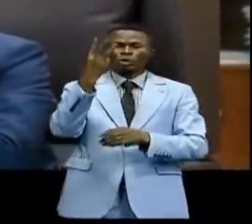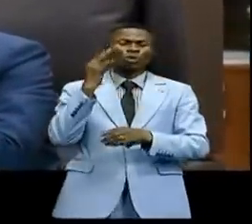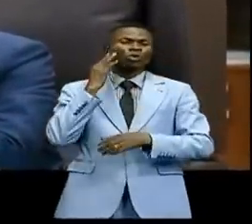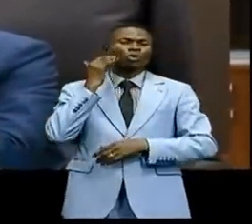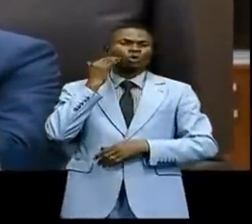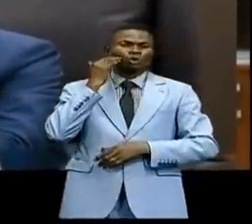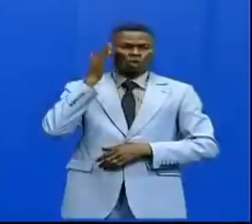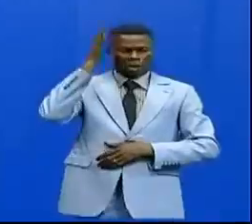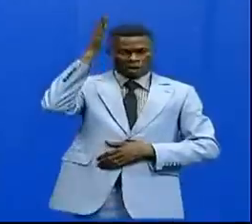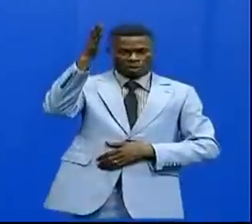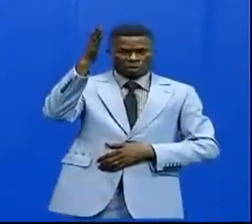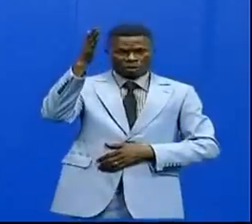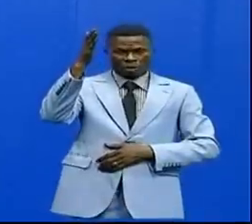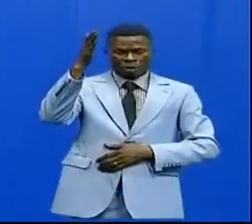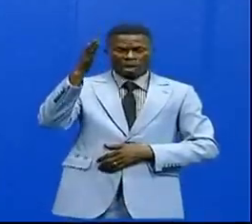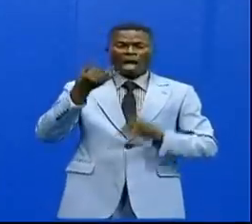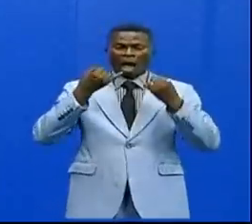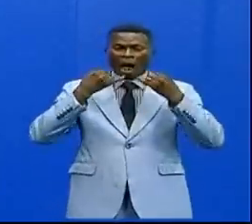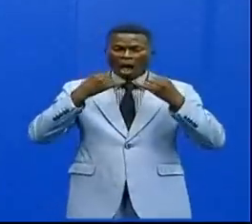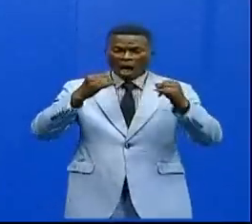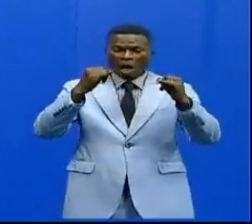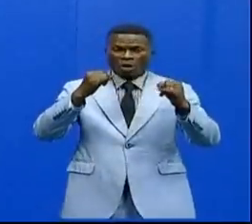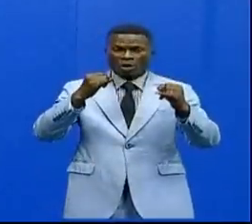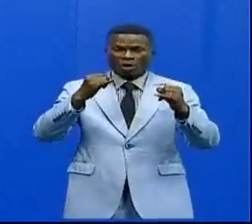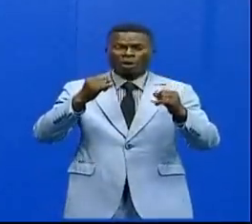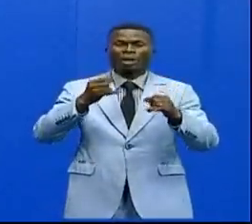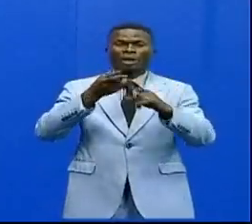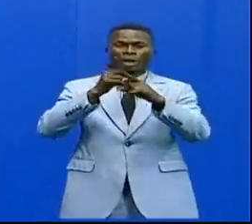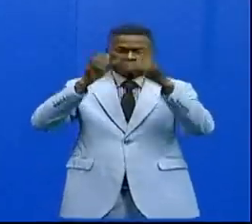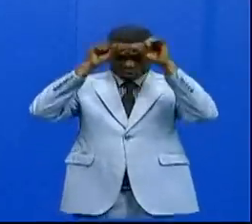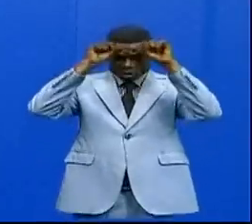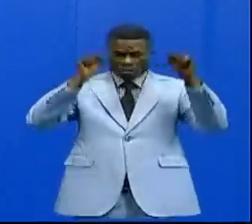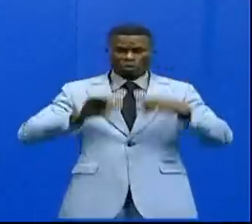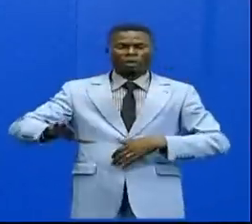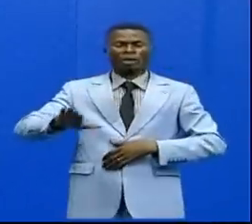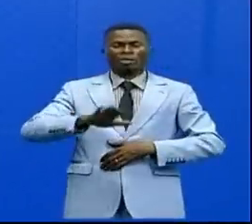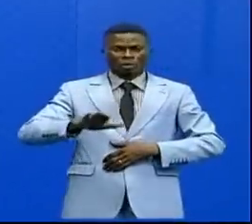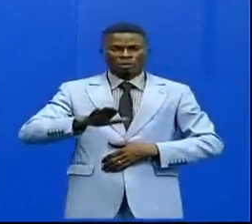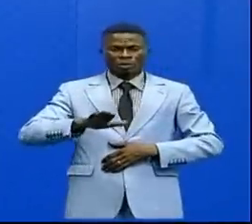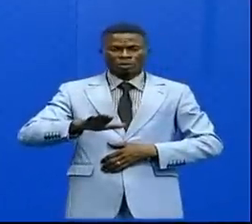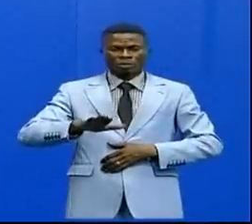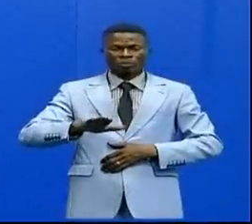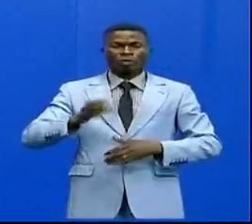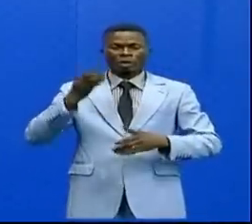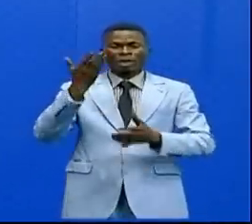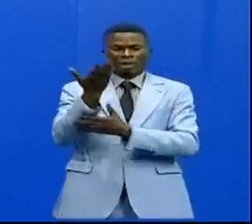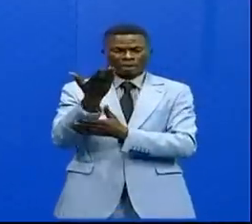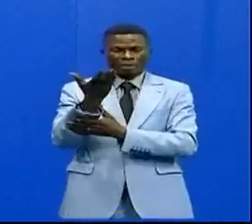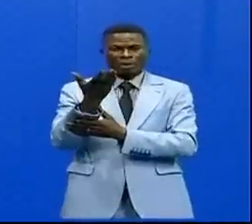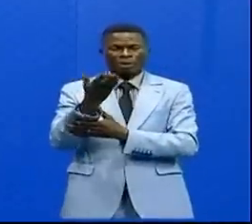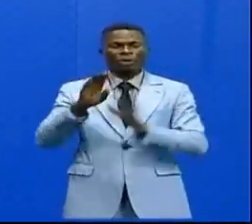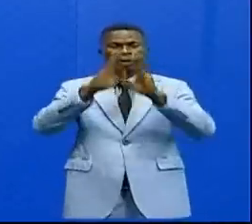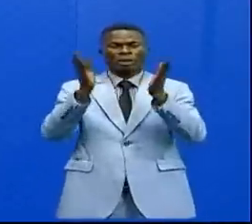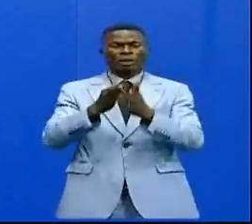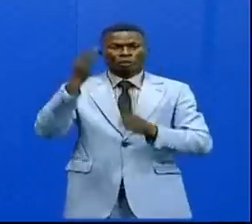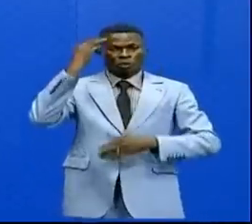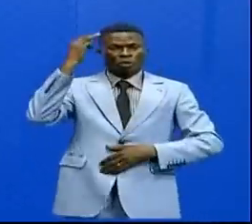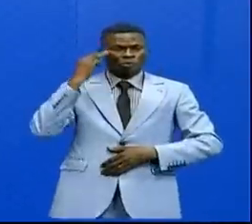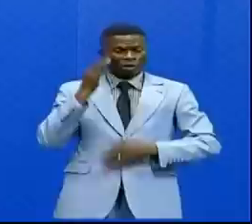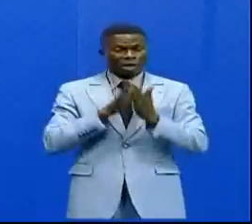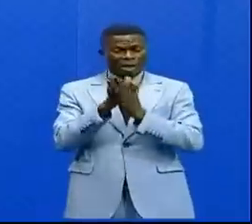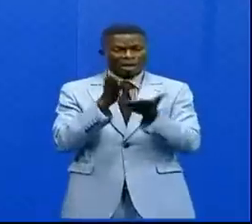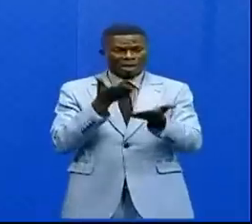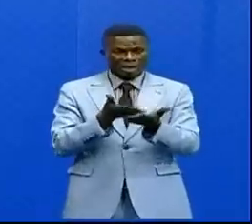prochain, suivant l'annonce qui a été faite par la Présidence de la République. Il a de ce fait invité tous les ministres